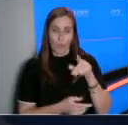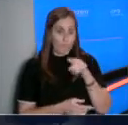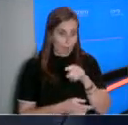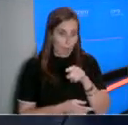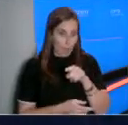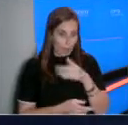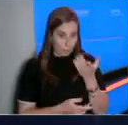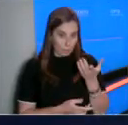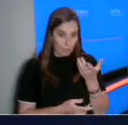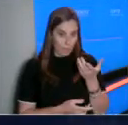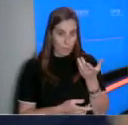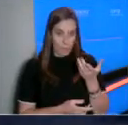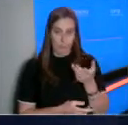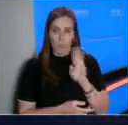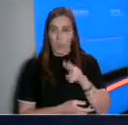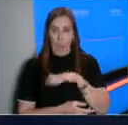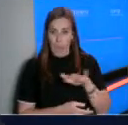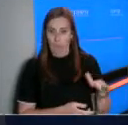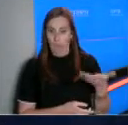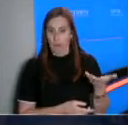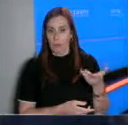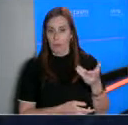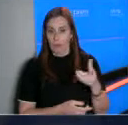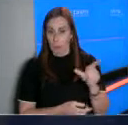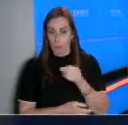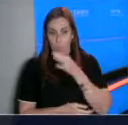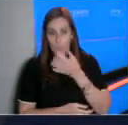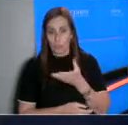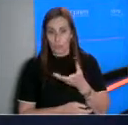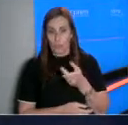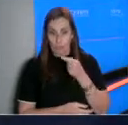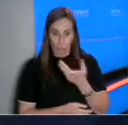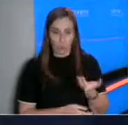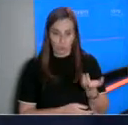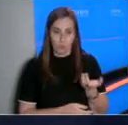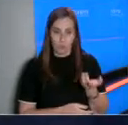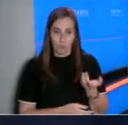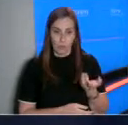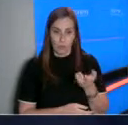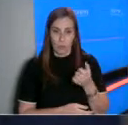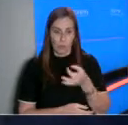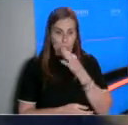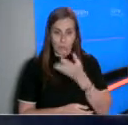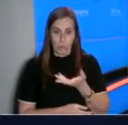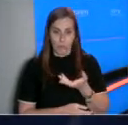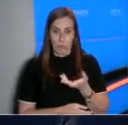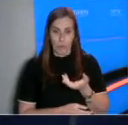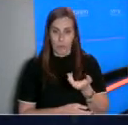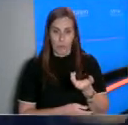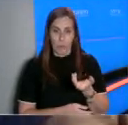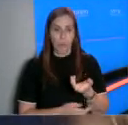ואת אימא לילדים, ילדה, זוג צעיר וכו', אני מעריך שאת בחורה צעירה, אני לא רואה